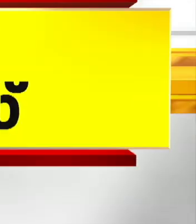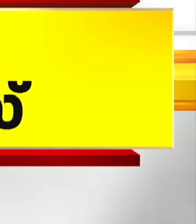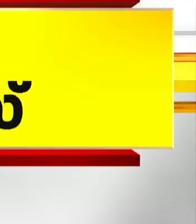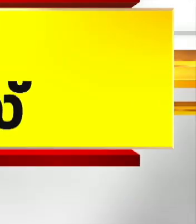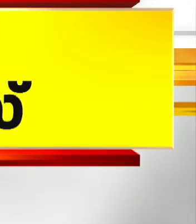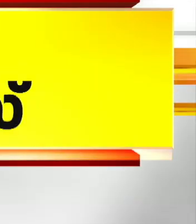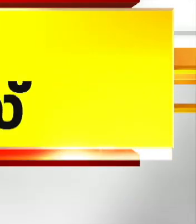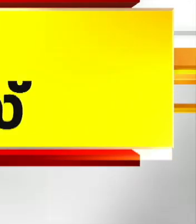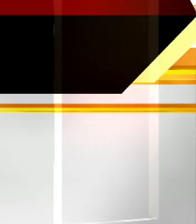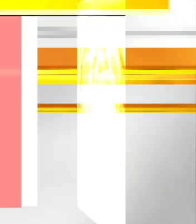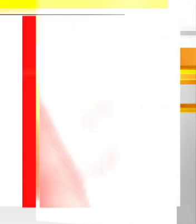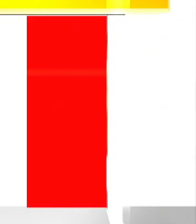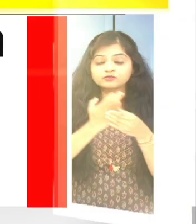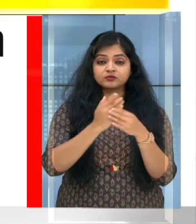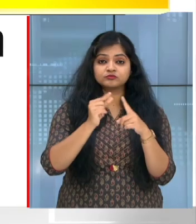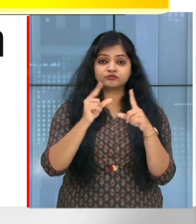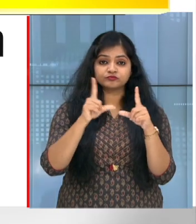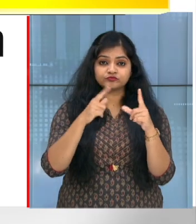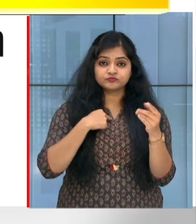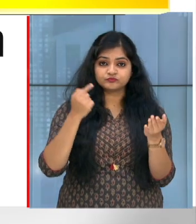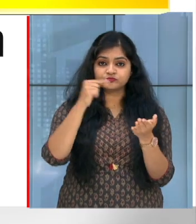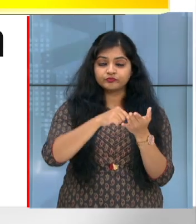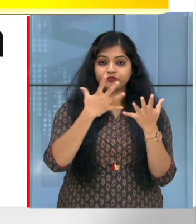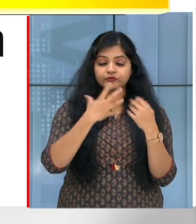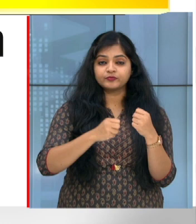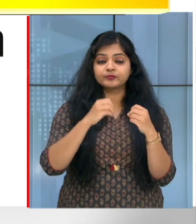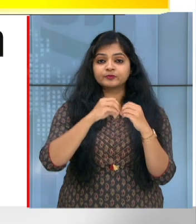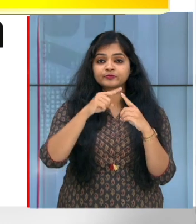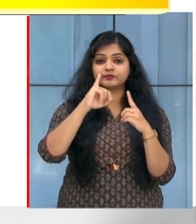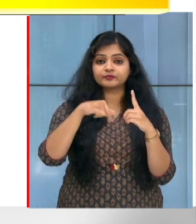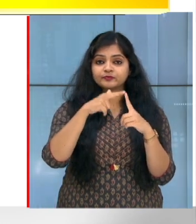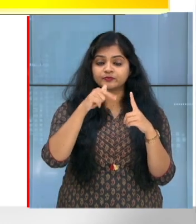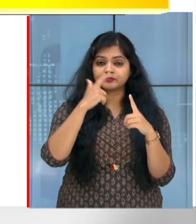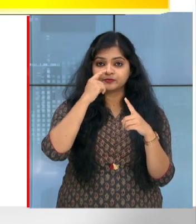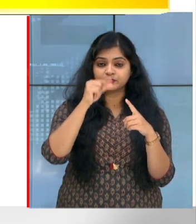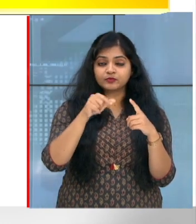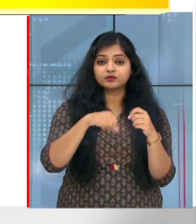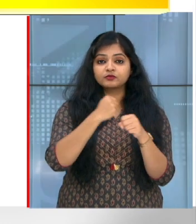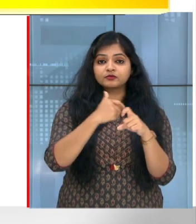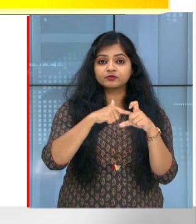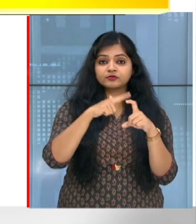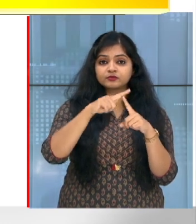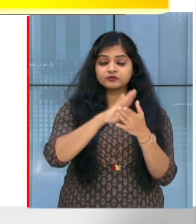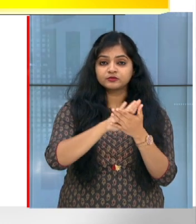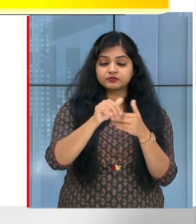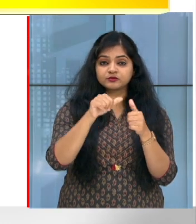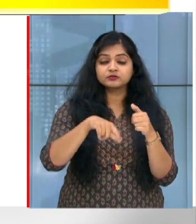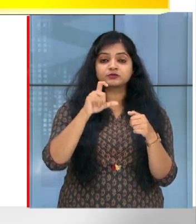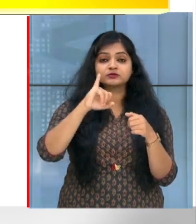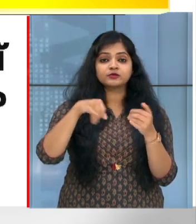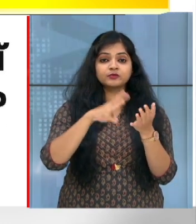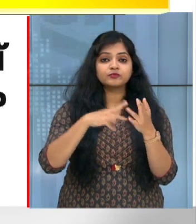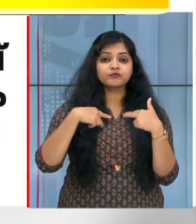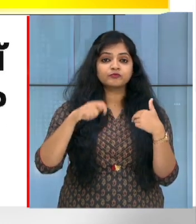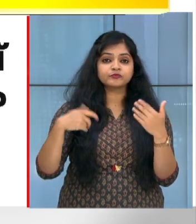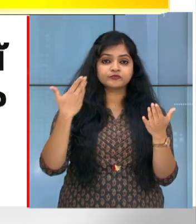പ്രജന, ഈ കേസിൽ സാക്ഷികളാക്കണമെന്നുള്ള ആവശ്യമായിരുന്നു ബിജിമോൾ അതേപോലെ തന്നെ ഗീതാ ഗോപി തുടങ്ങിയ ആളുകൾ സി ജി എം കോടതിയെ സമീപിച്ചത്. ഇതിനെതിരെയാണ്